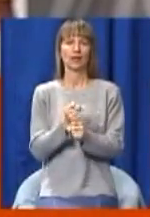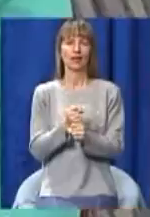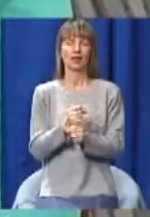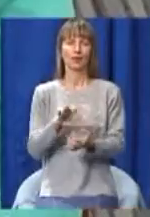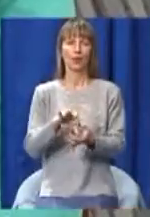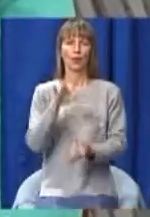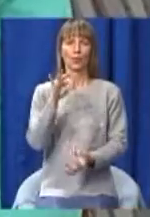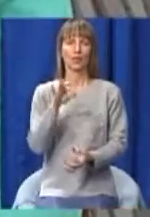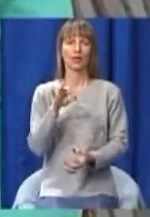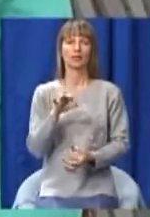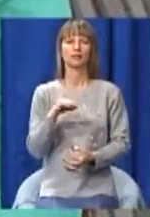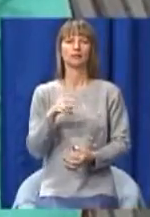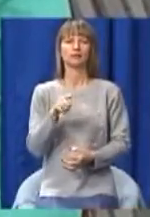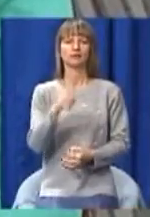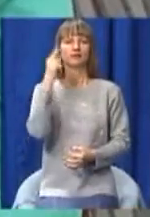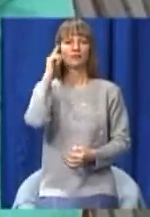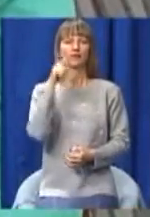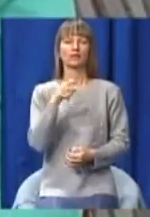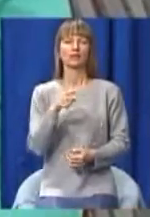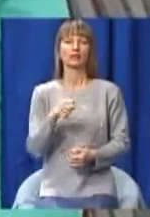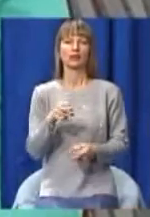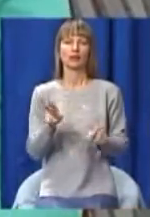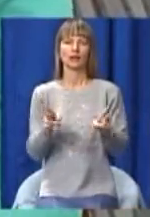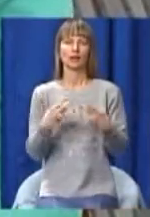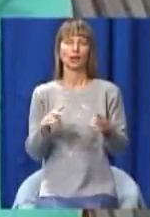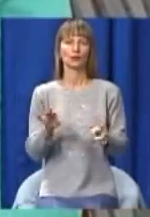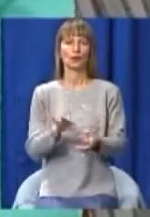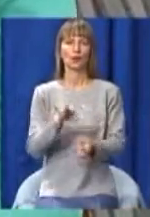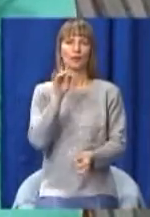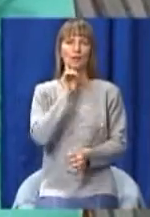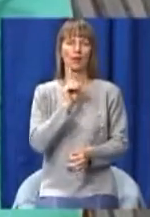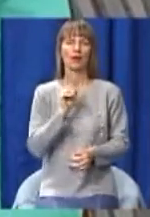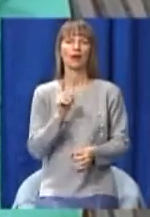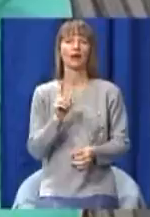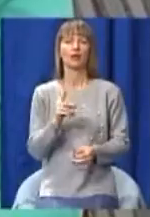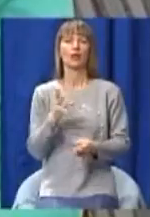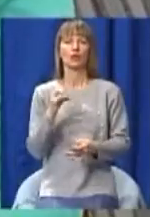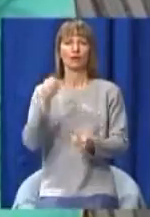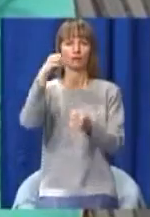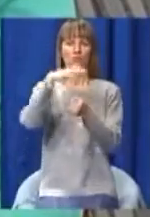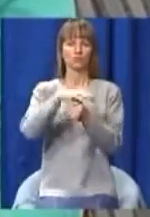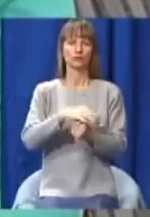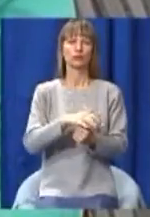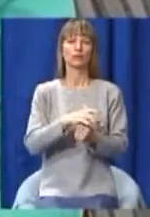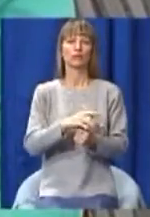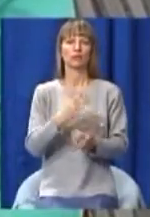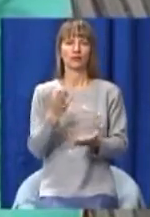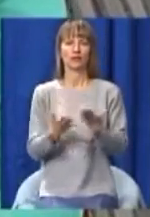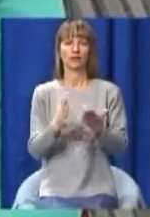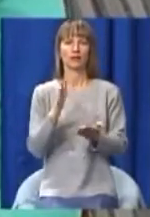Тож, я сподіваюся, тобі далі нікуди там худнути. Але все-таки парашутний спорт, можливо, і